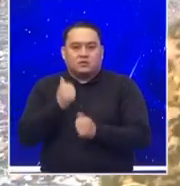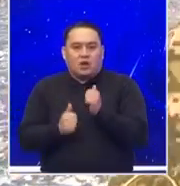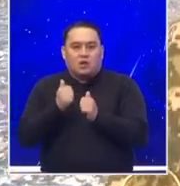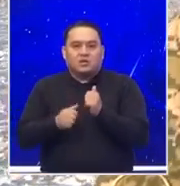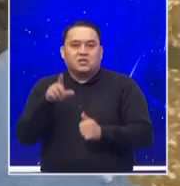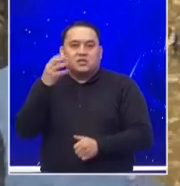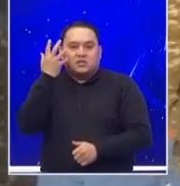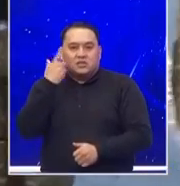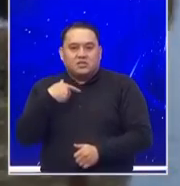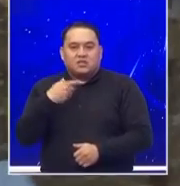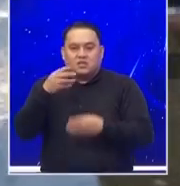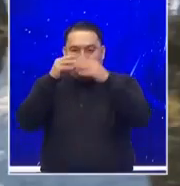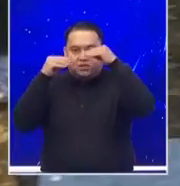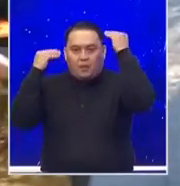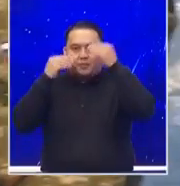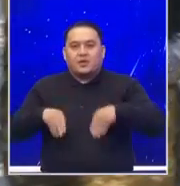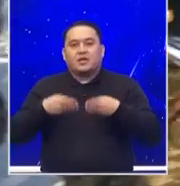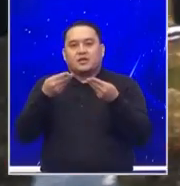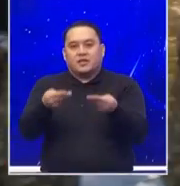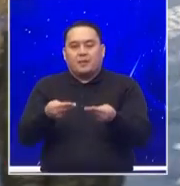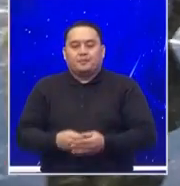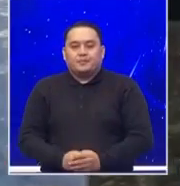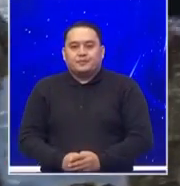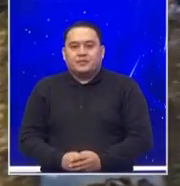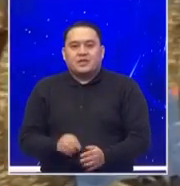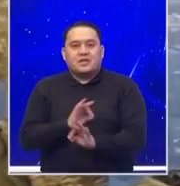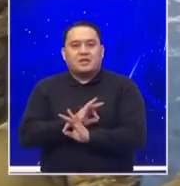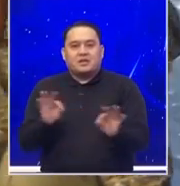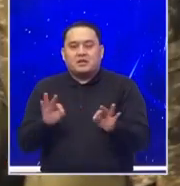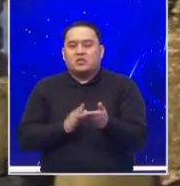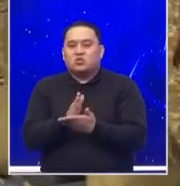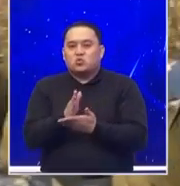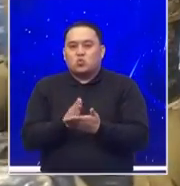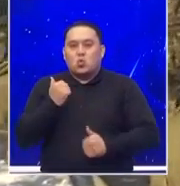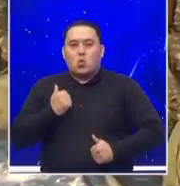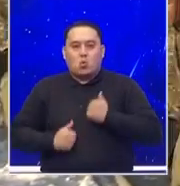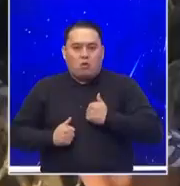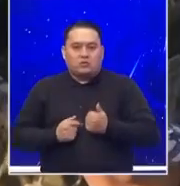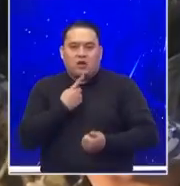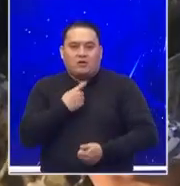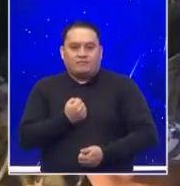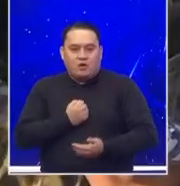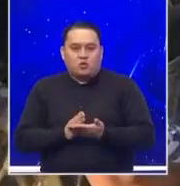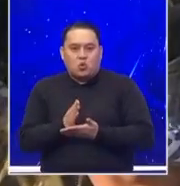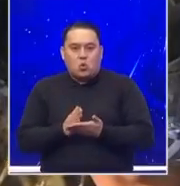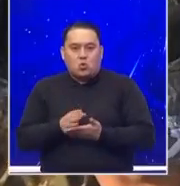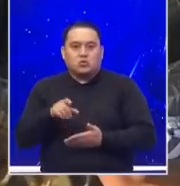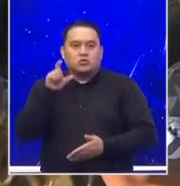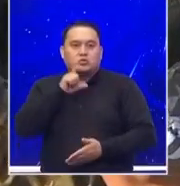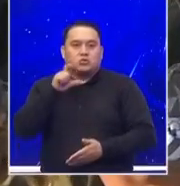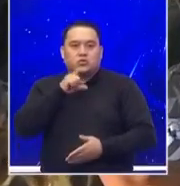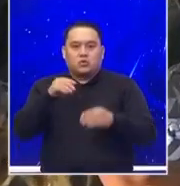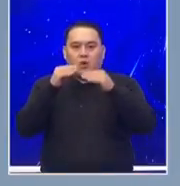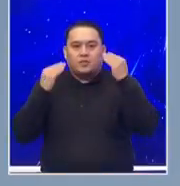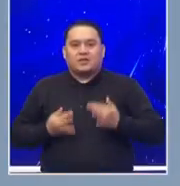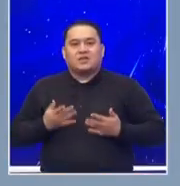сүті берет берді. Әуе десанттық күштері элиталық санатқа жатады, сонысымен де мәртебелі саналады. Осыған сәйкес көк берет киюшілерден